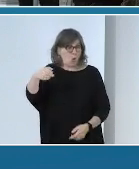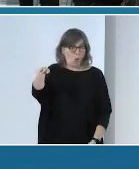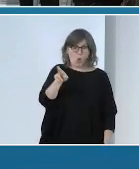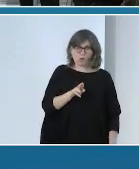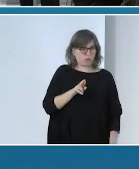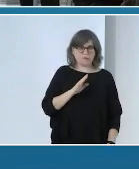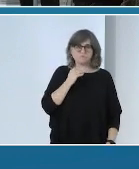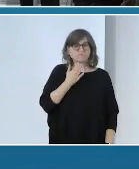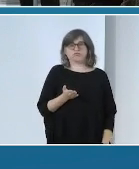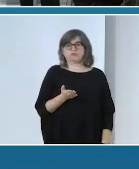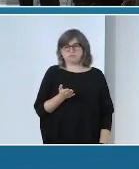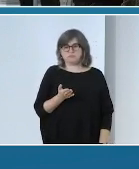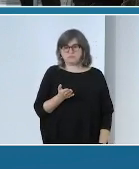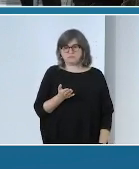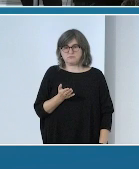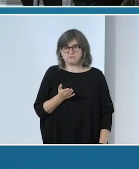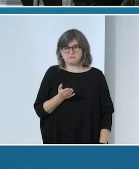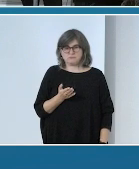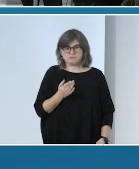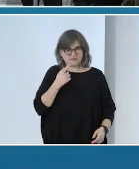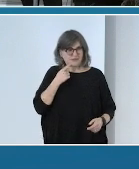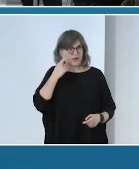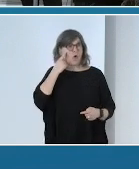notre retour au métro Luxembourg, il faut